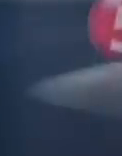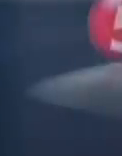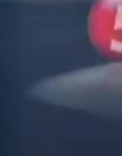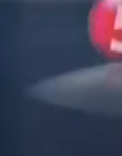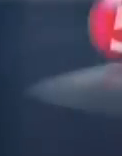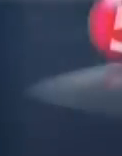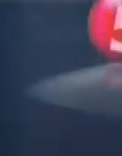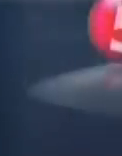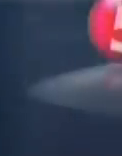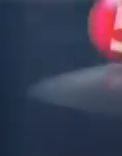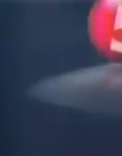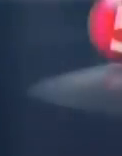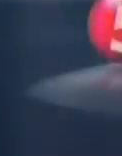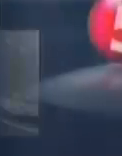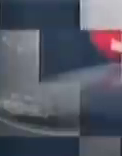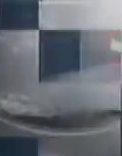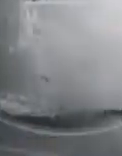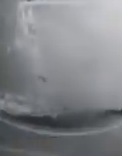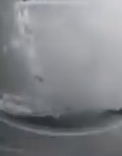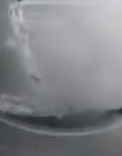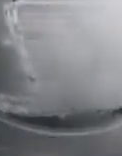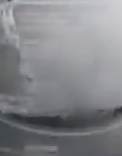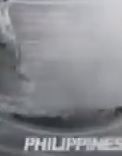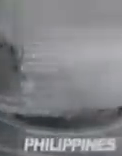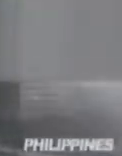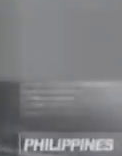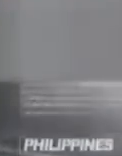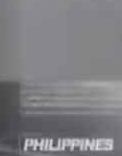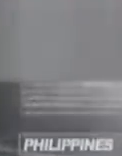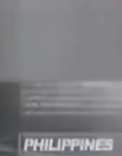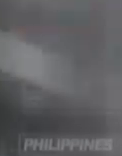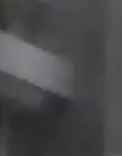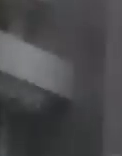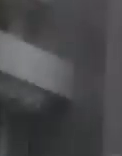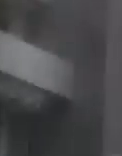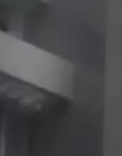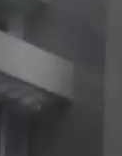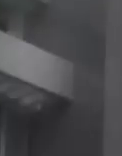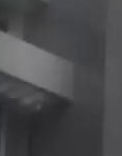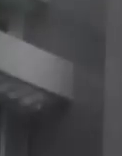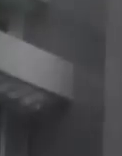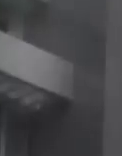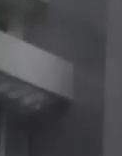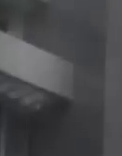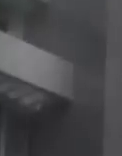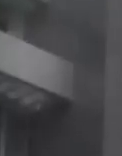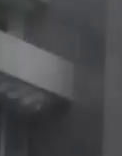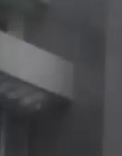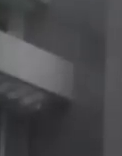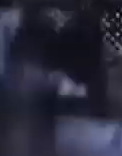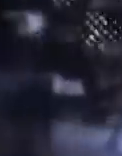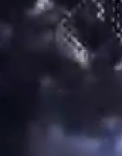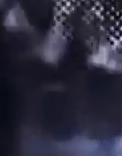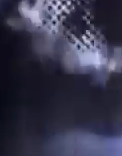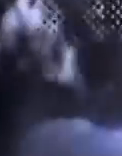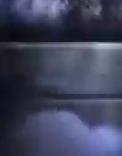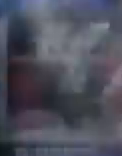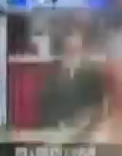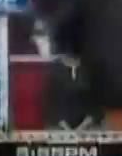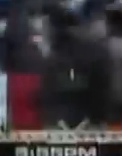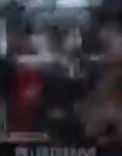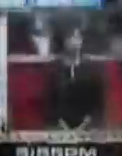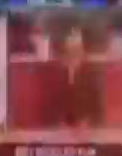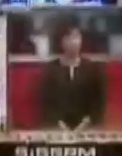Erwin Tulfo para sa News 5. San man, kailan man, kapatid.